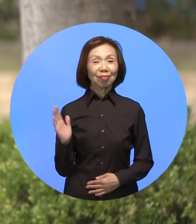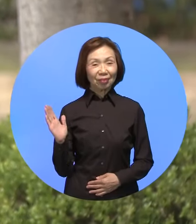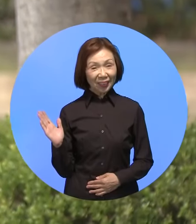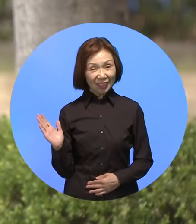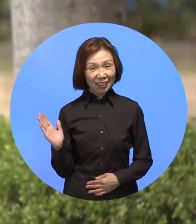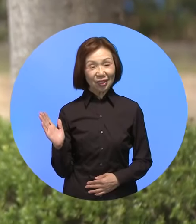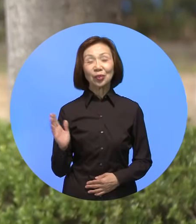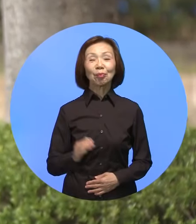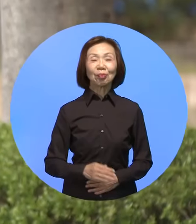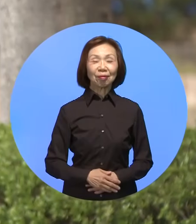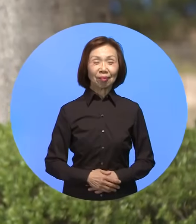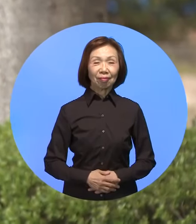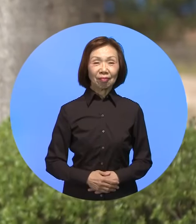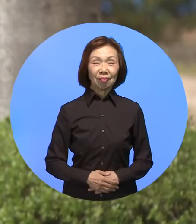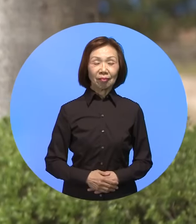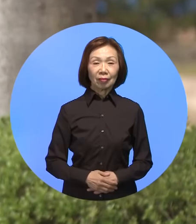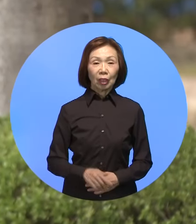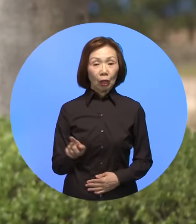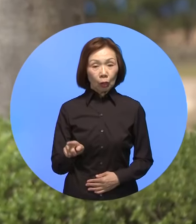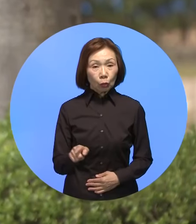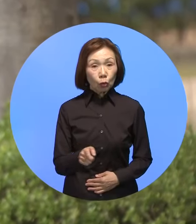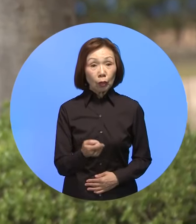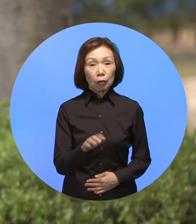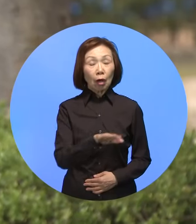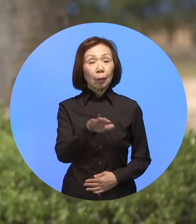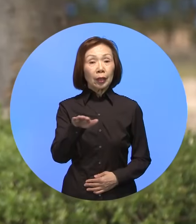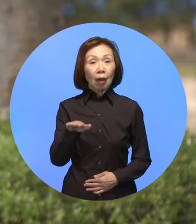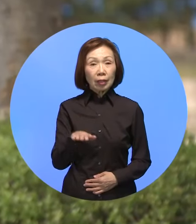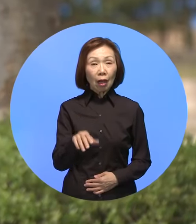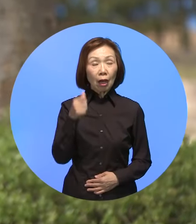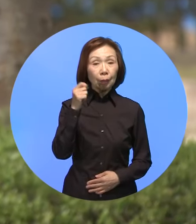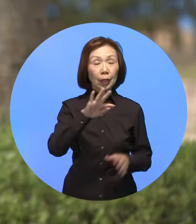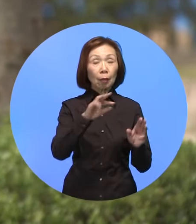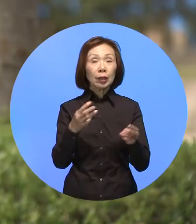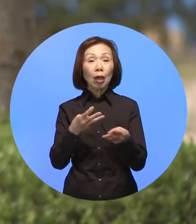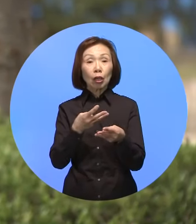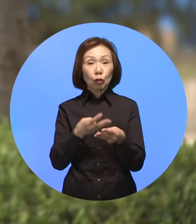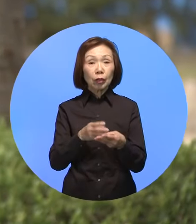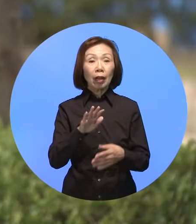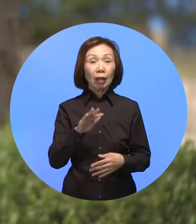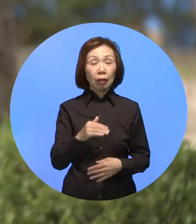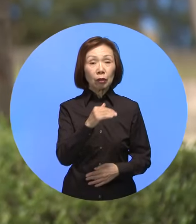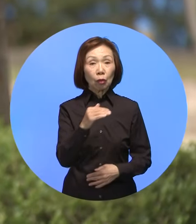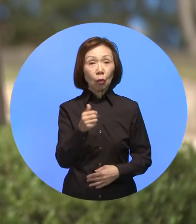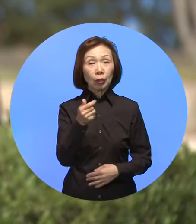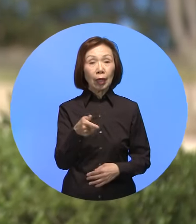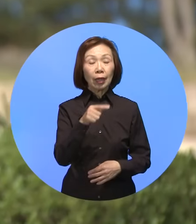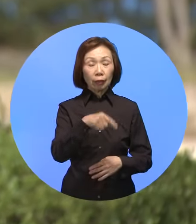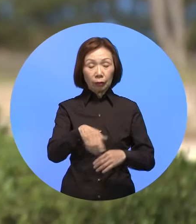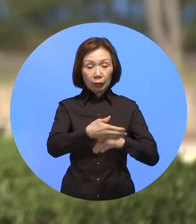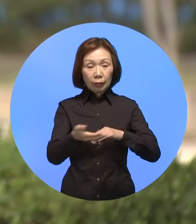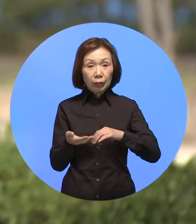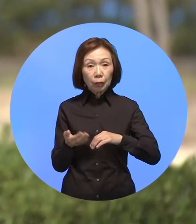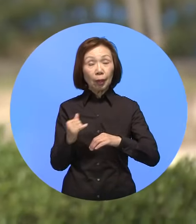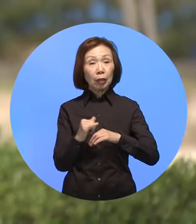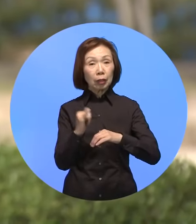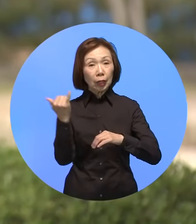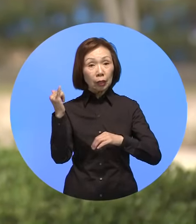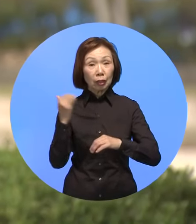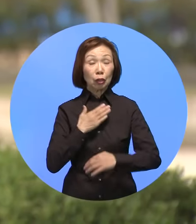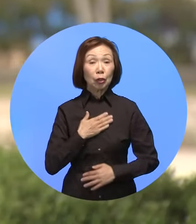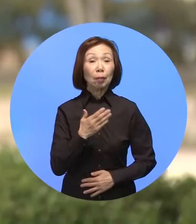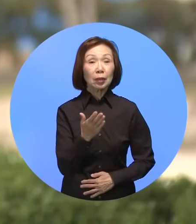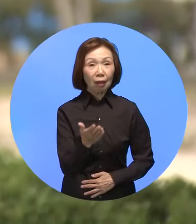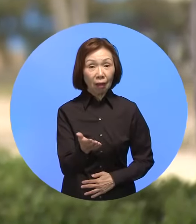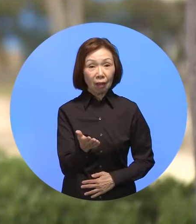亮太です突然ですがみなさん南吹田にあるボタン島移籍を知っていますか実は